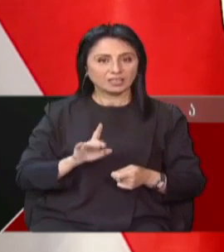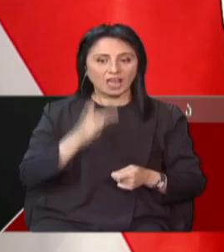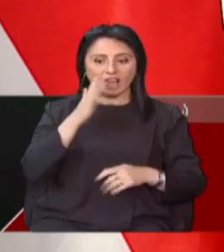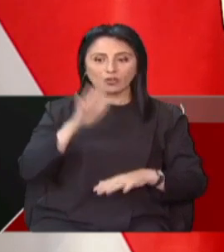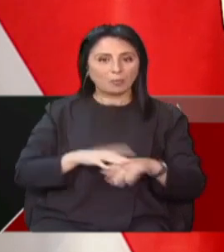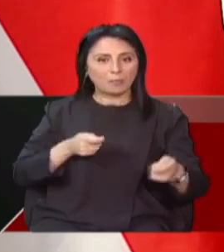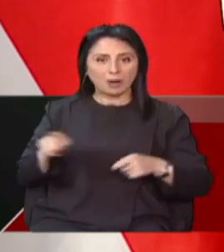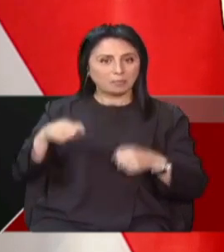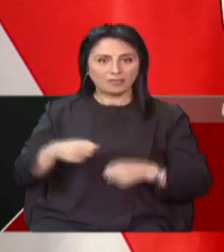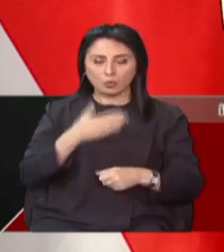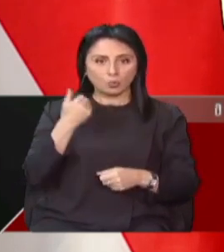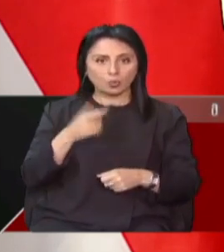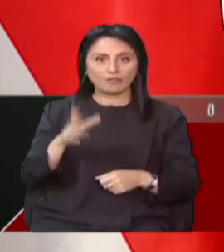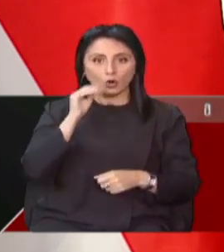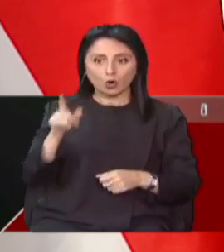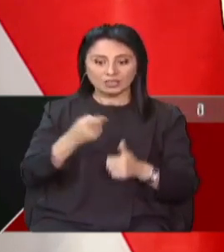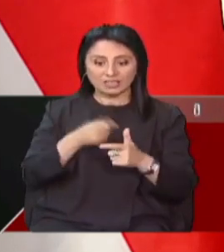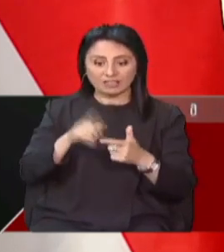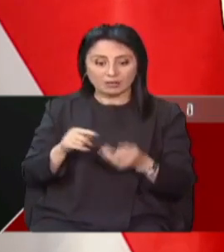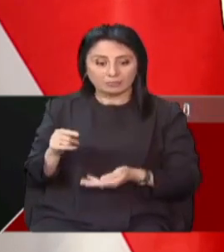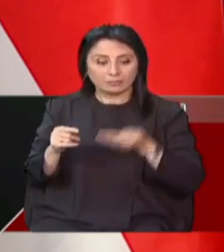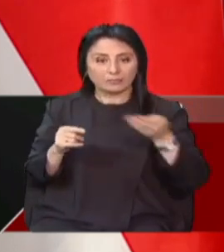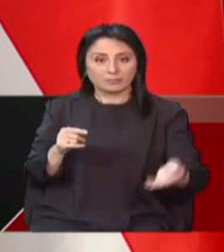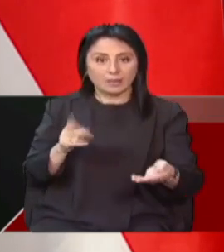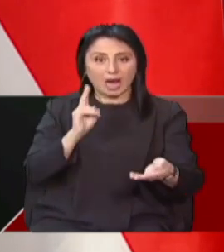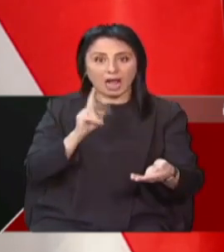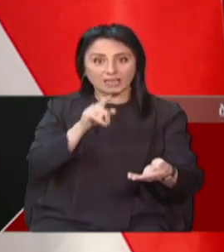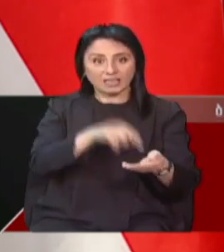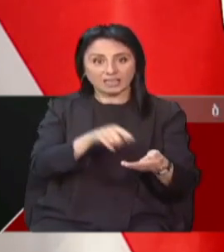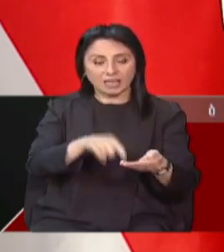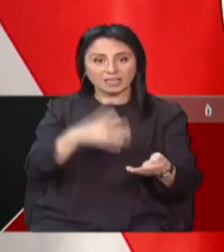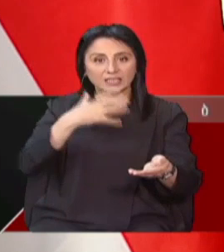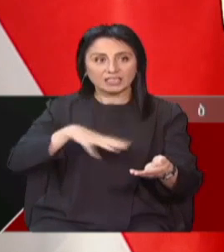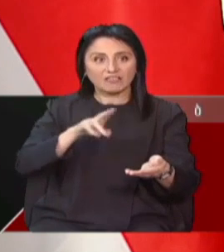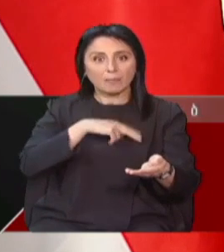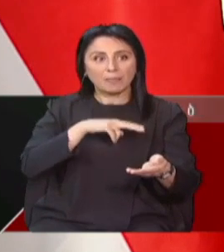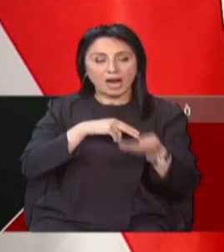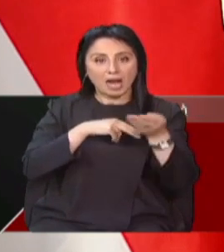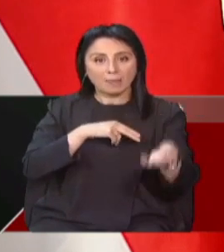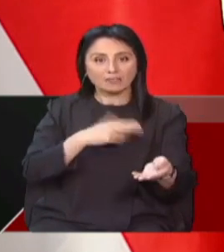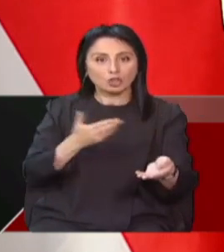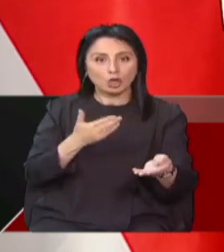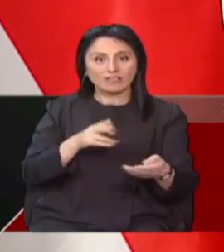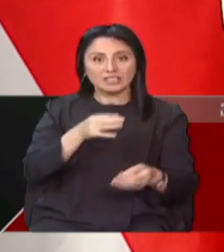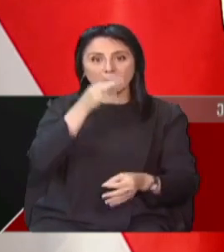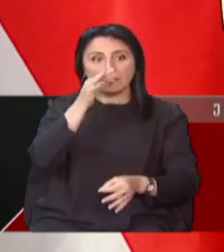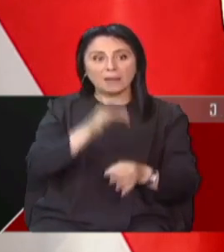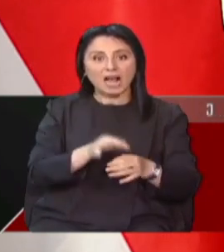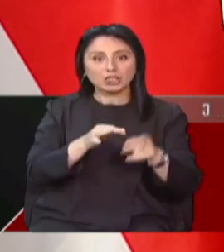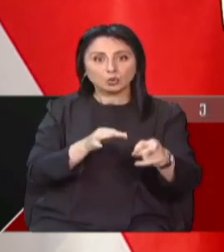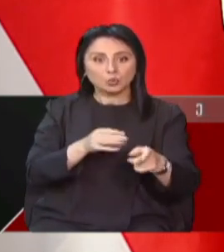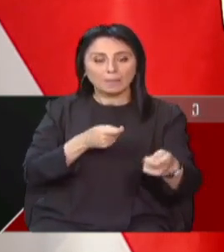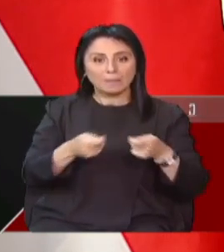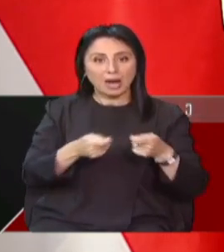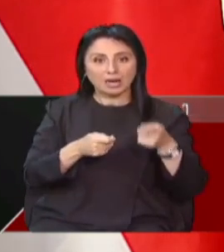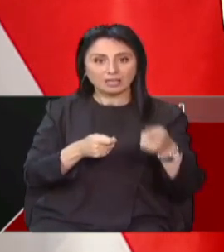Eronului Bankis Martua, dar o să ce înțarat că Eronului Bankis sau ce candidat Sakratolos parlamentului, romel să-ți pasul cu izgobloba, cu ehnes